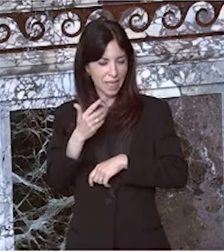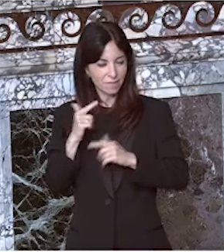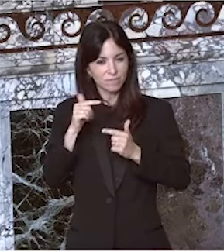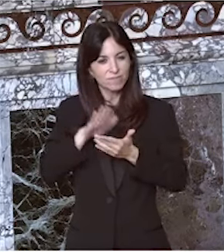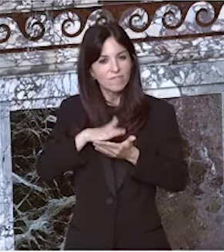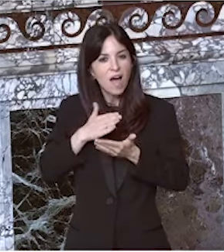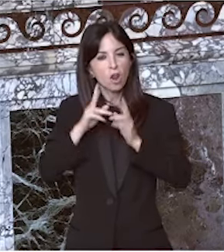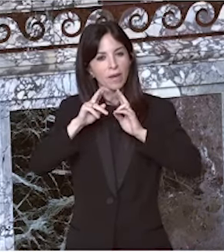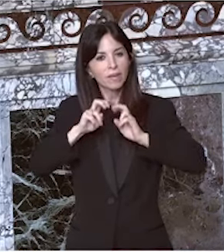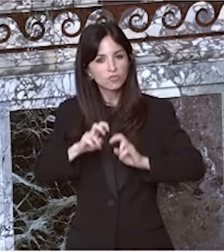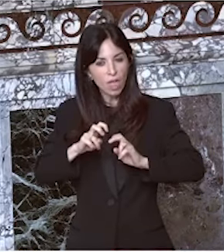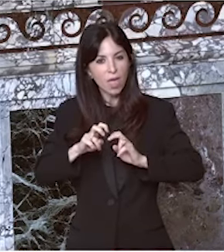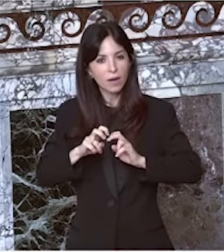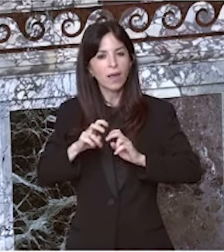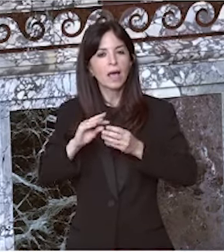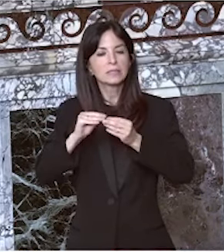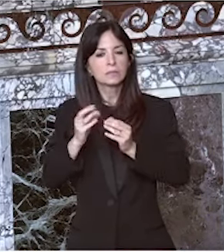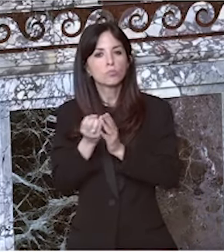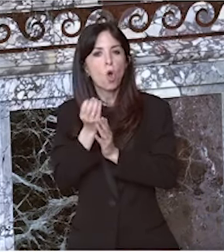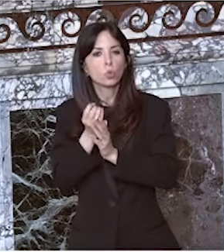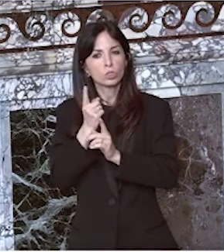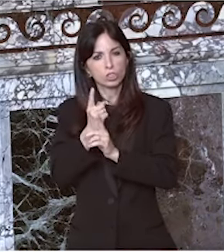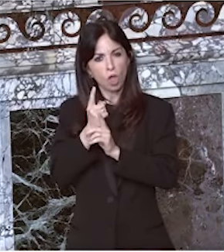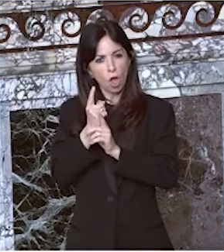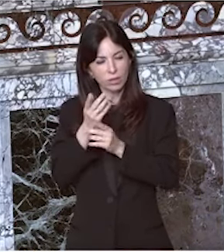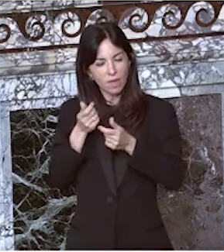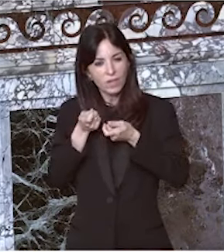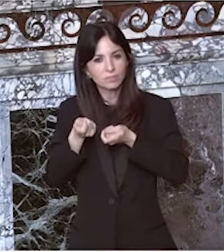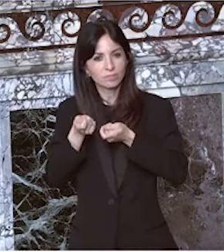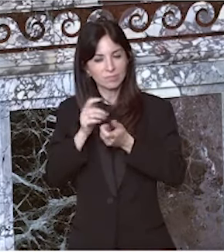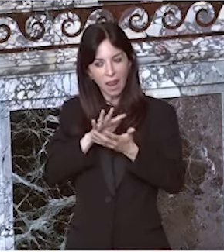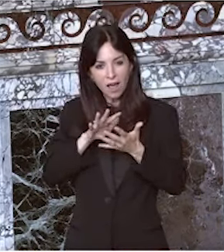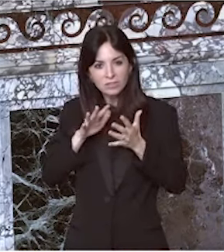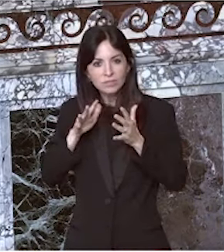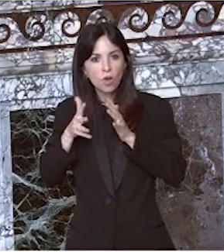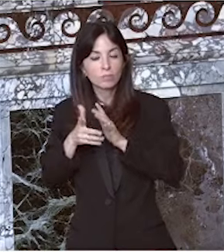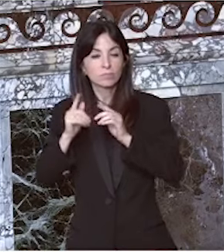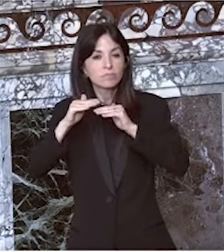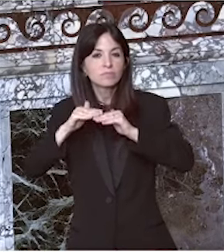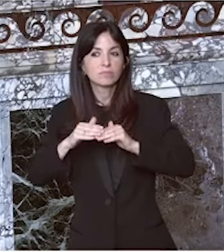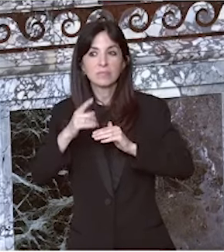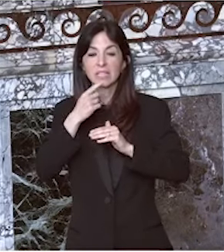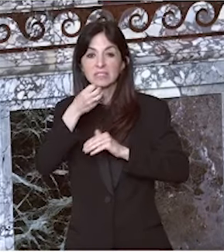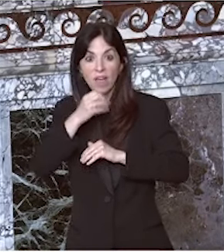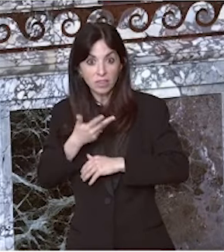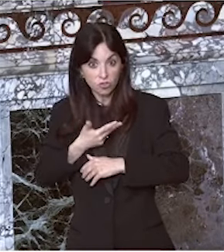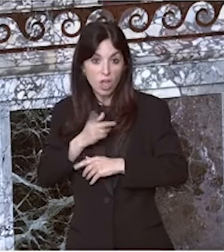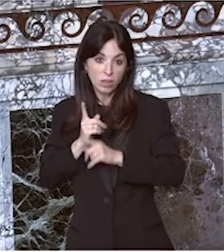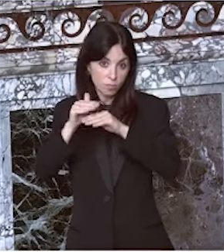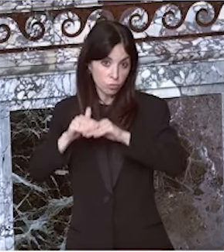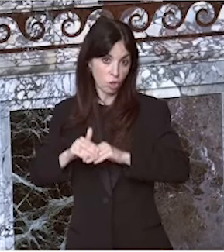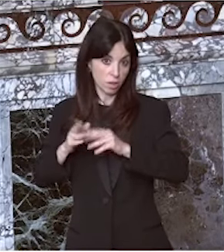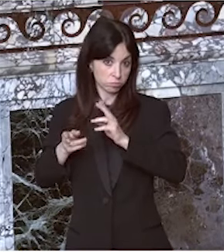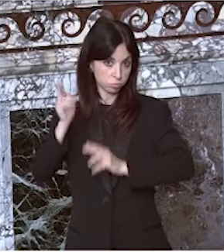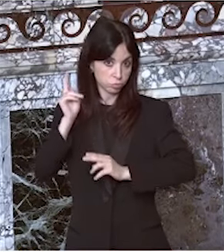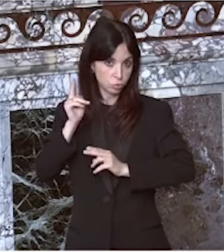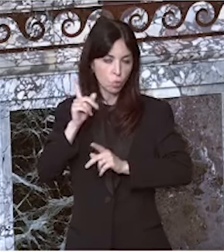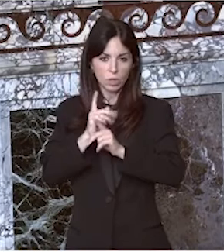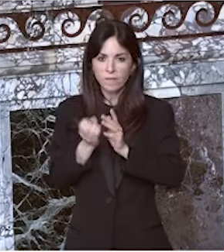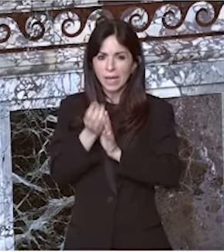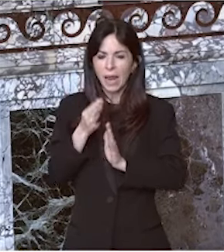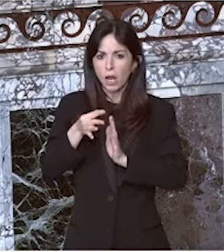valorizzare la ricerca, accompagnare il sistema produttivo nella sua trasformazione, proteggendo i più svantaggiati, creare un ambiente